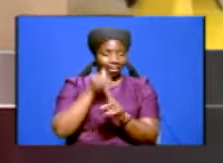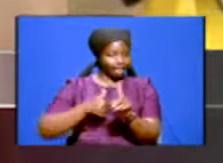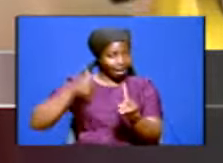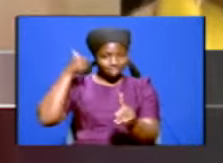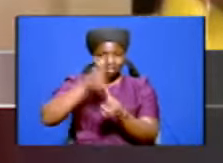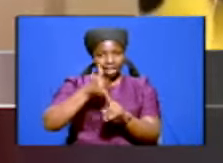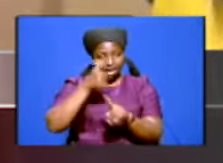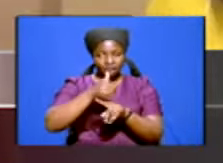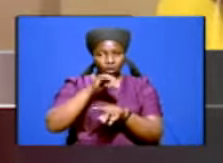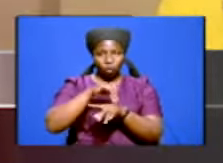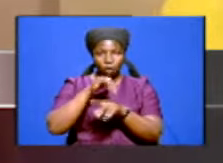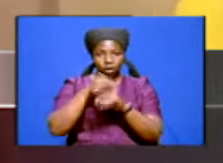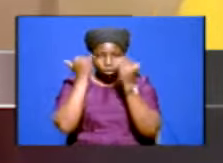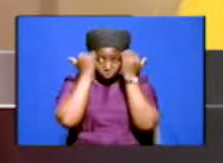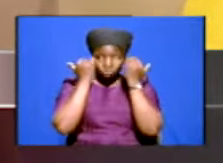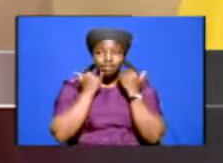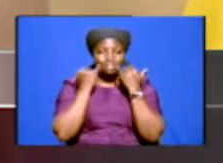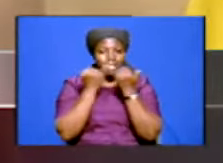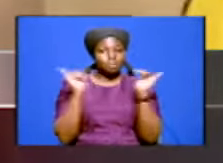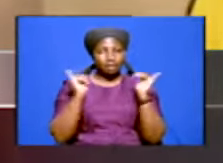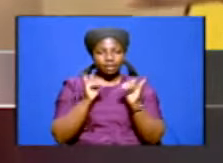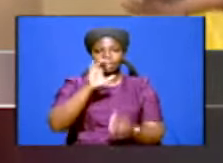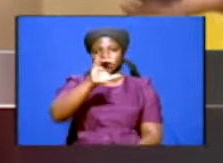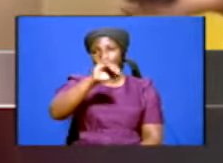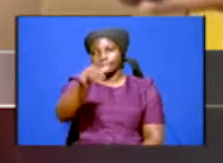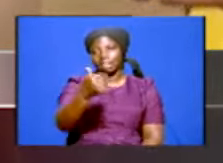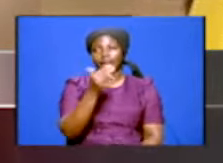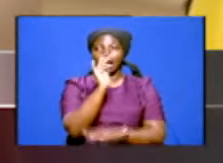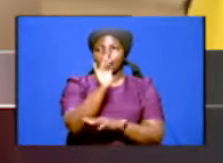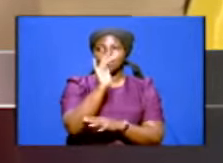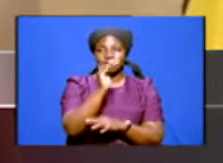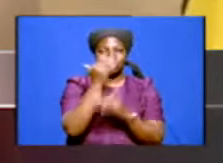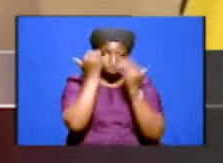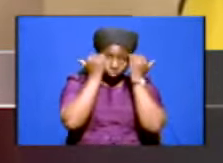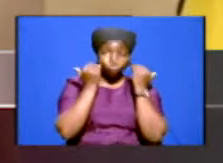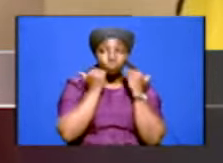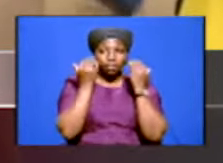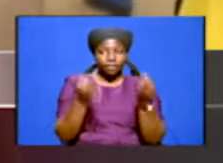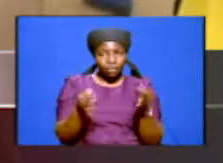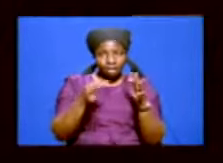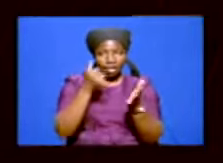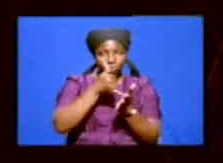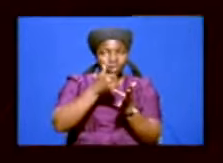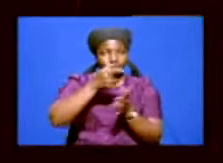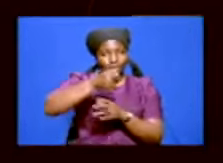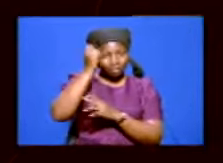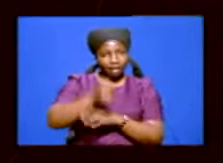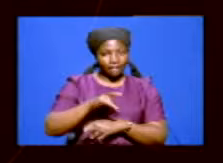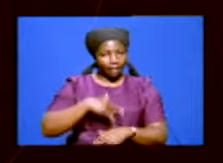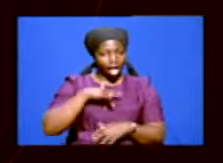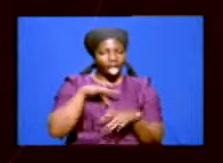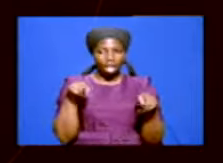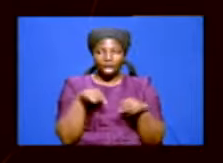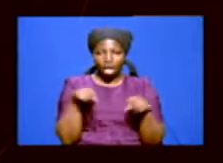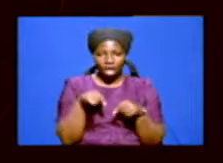judiciary. Jaji Mkuu Martha Koome amewataka maafisa wa idara ya mahakama wakiwemo majaji kutotetereka katika majukumu yao.